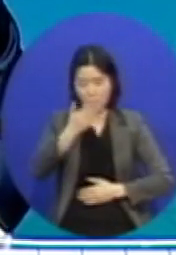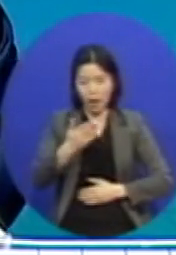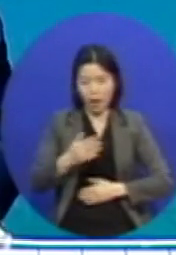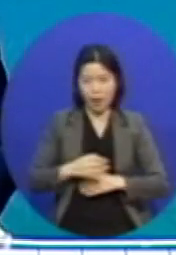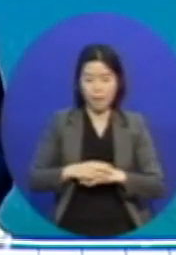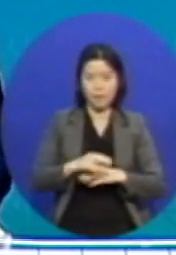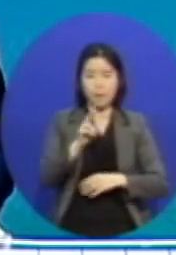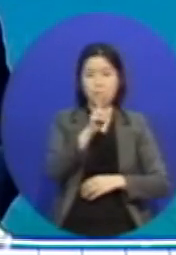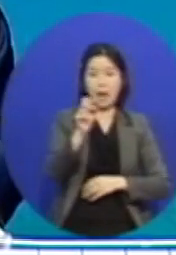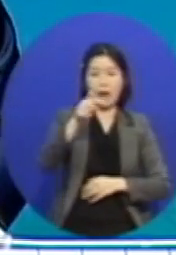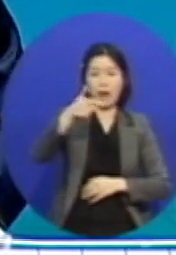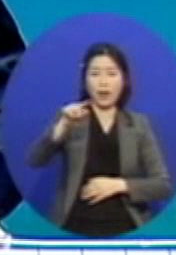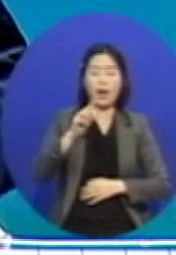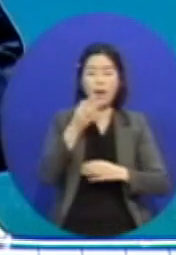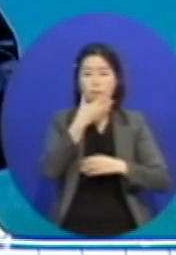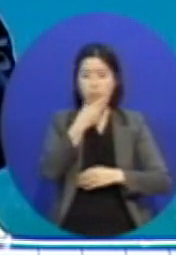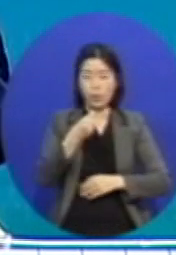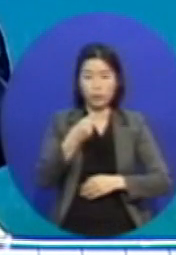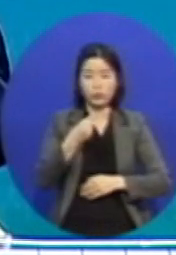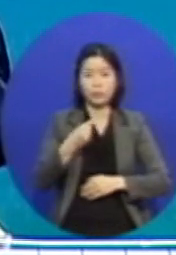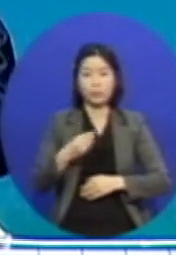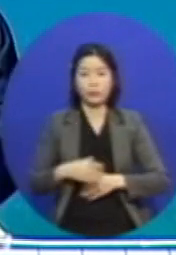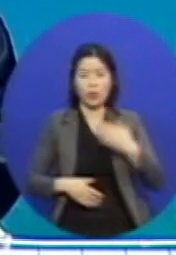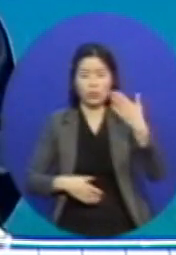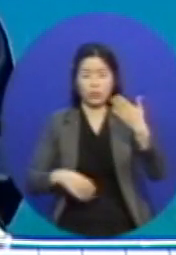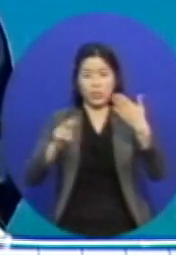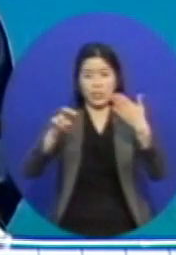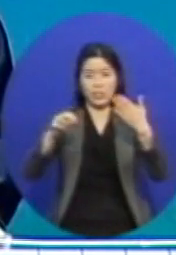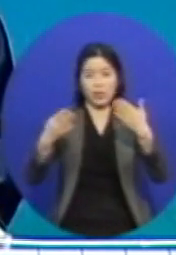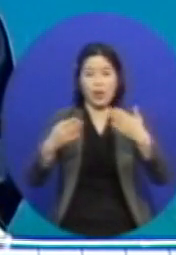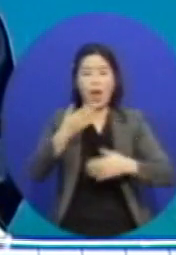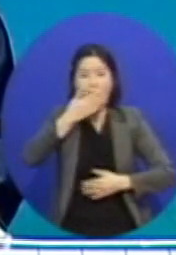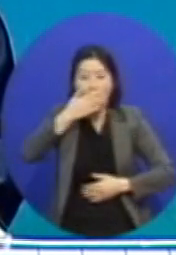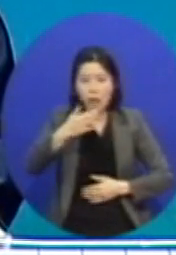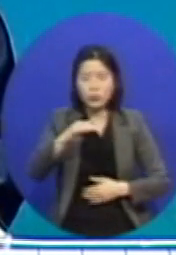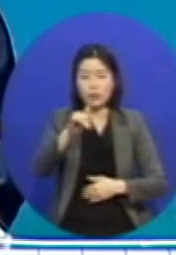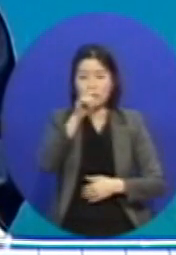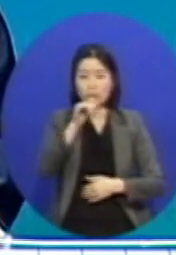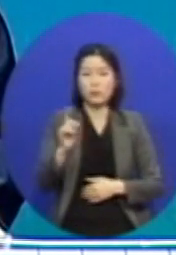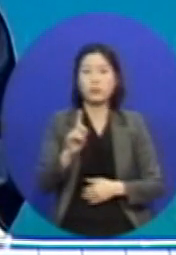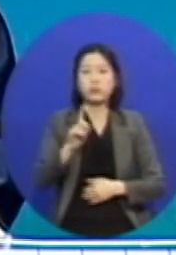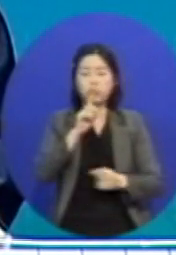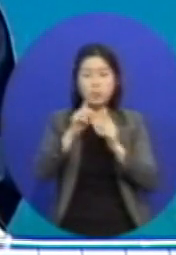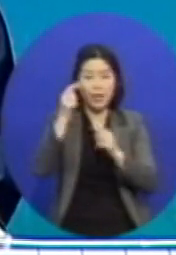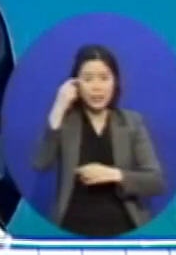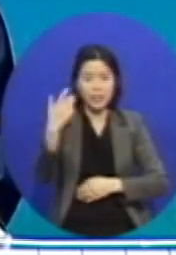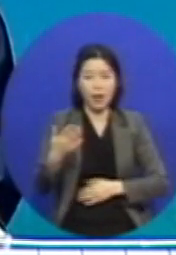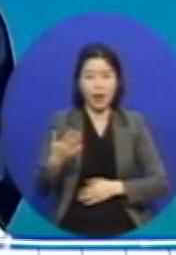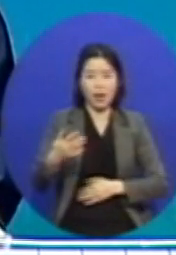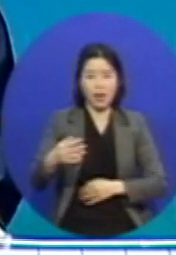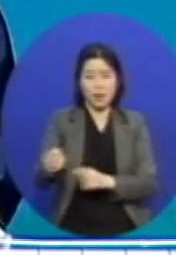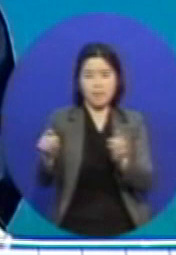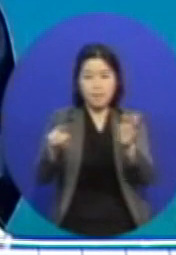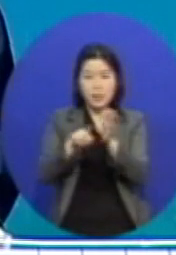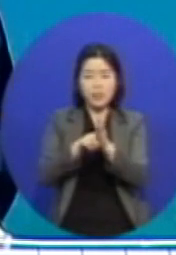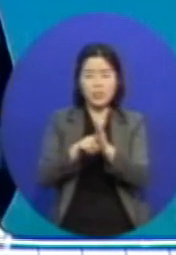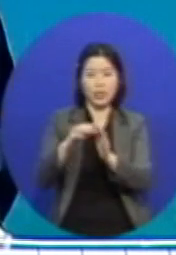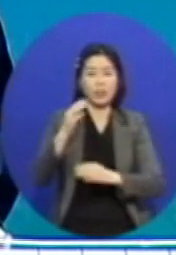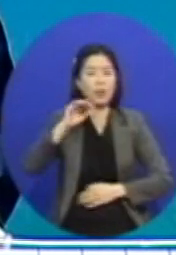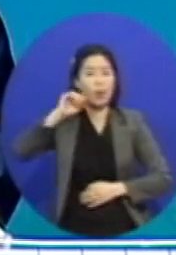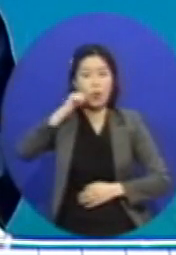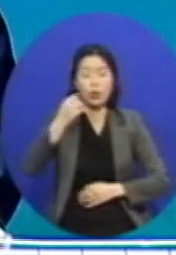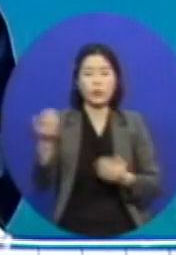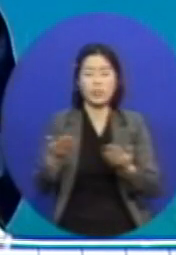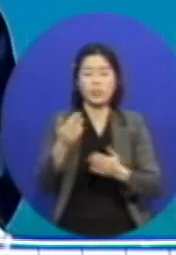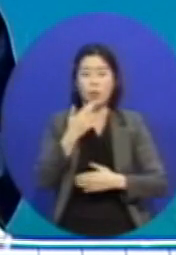마가복음 9장 23절에 할 수 있거든 이 무슨 말이냐 믿는 자에게는 능치 못할 일이 없느니라 예수님께서